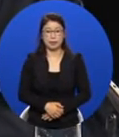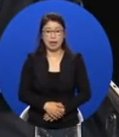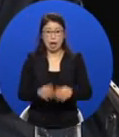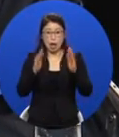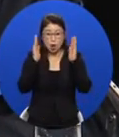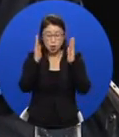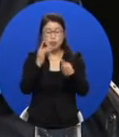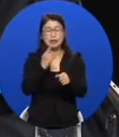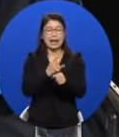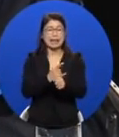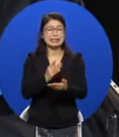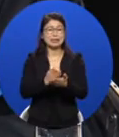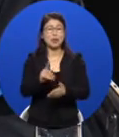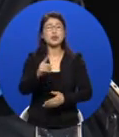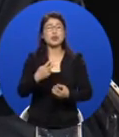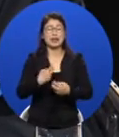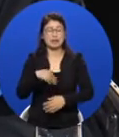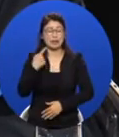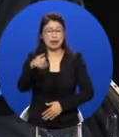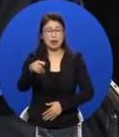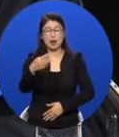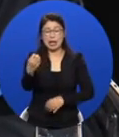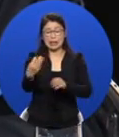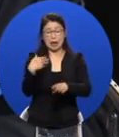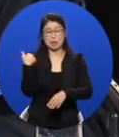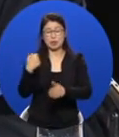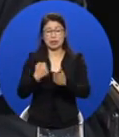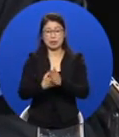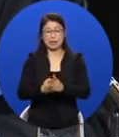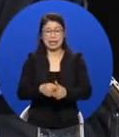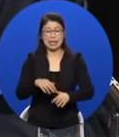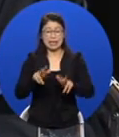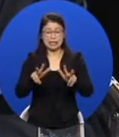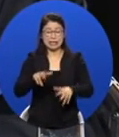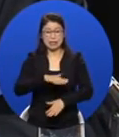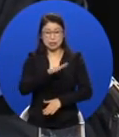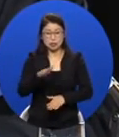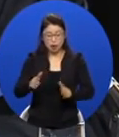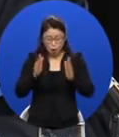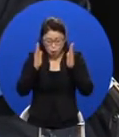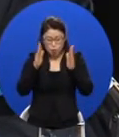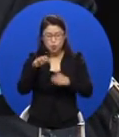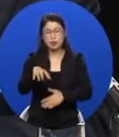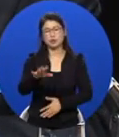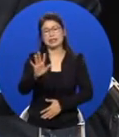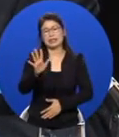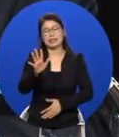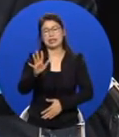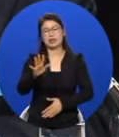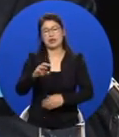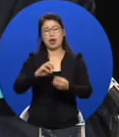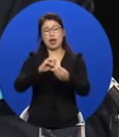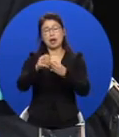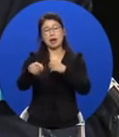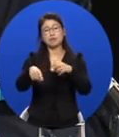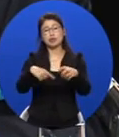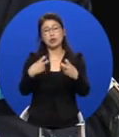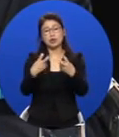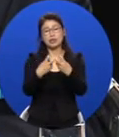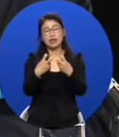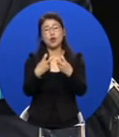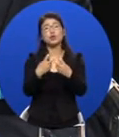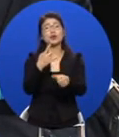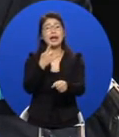안 한지는 어떻게 아십니까? 이걸 모르니까 공부하는 거죠. 지금 저희가 공부하는 자리가 아니잖아요. 감귤 정책 어떻게 할 것인가